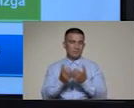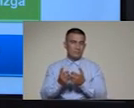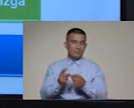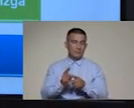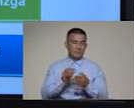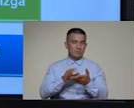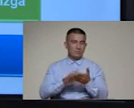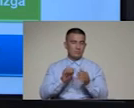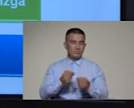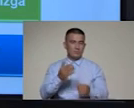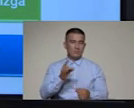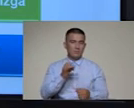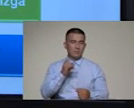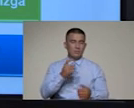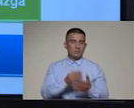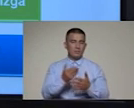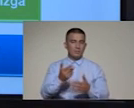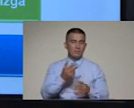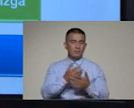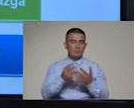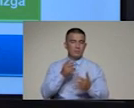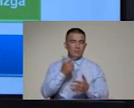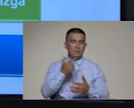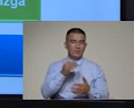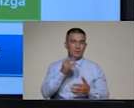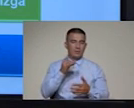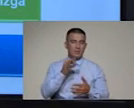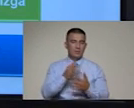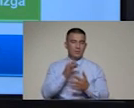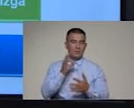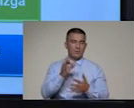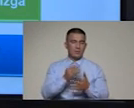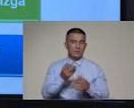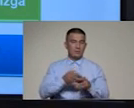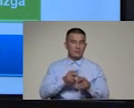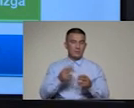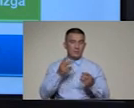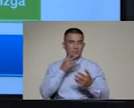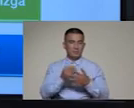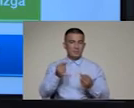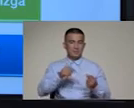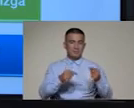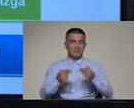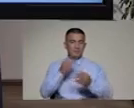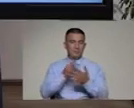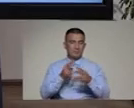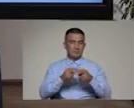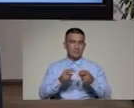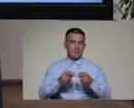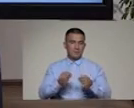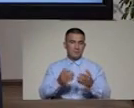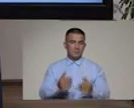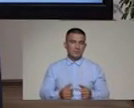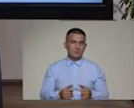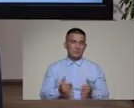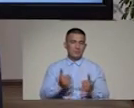oling. Rux gidroksid bilan mis 2 gidroksidning xossalarini bir-biri bilan solishtiring. Aziz o'quvchilar, shuning